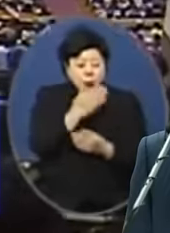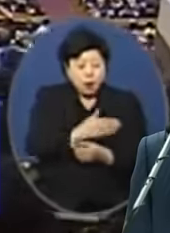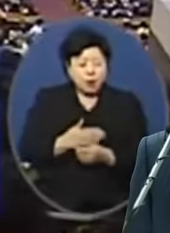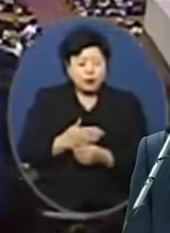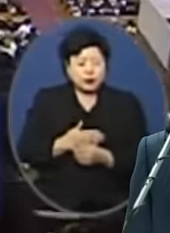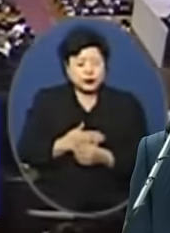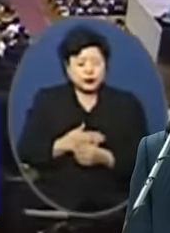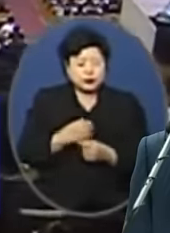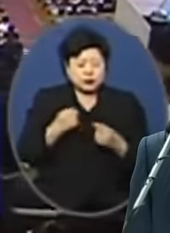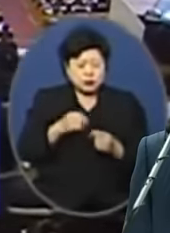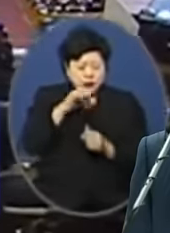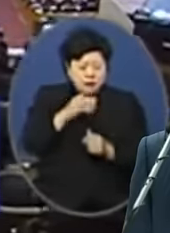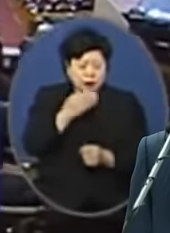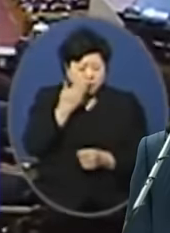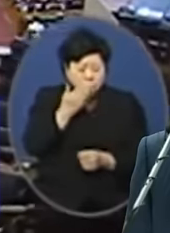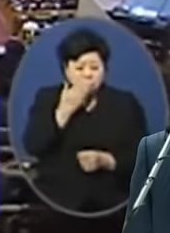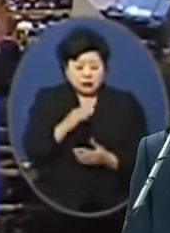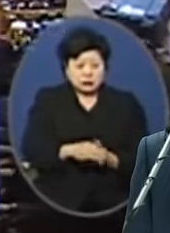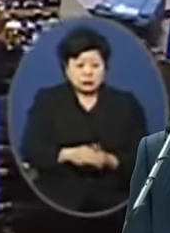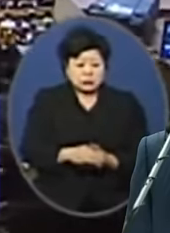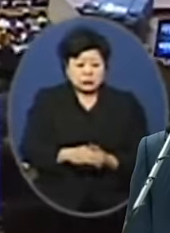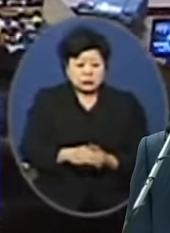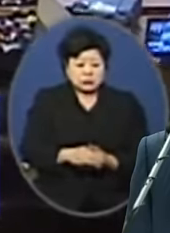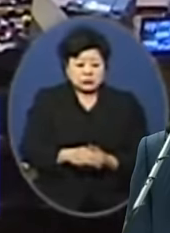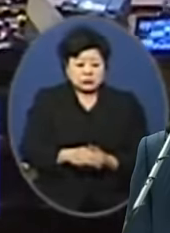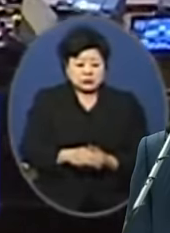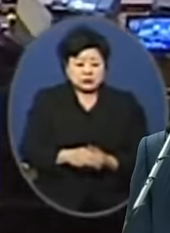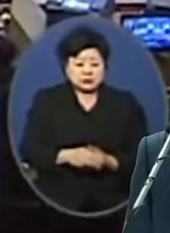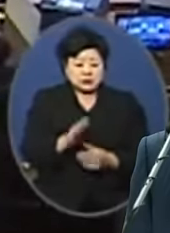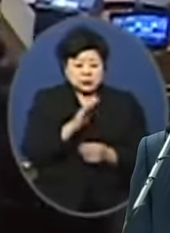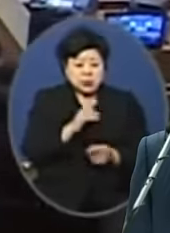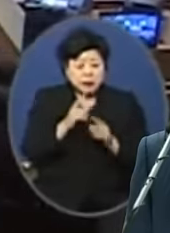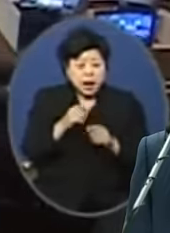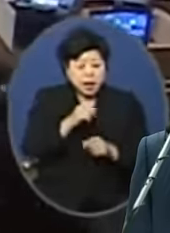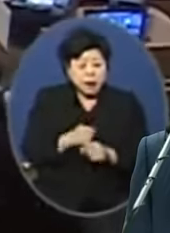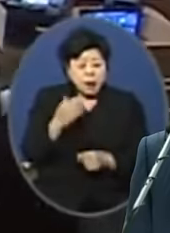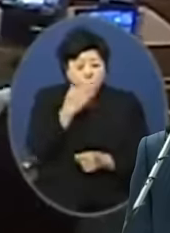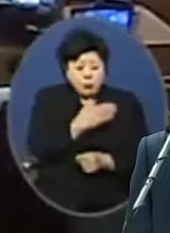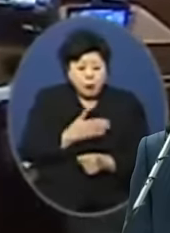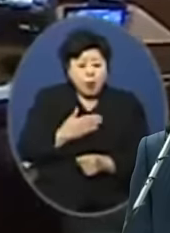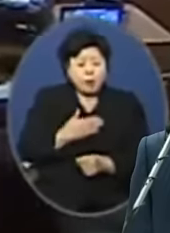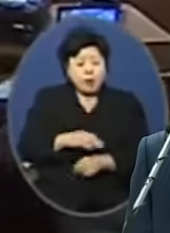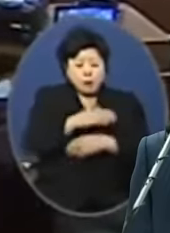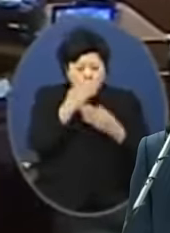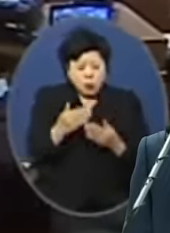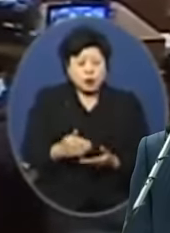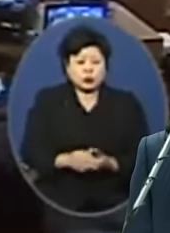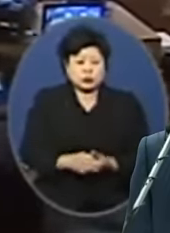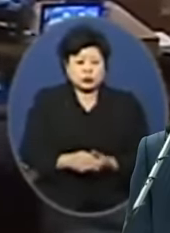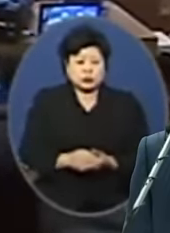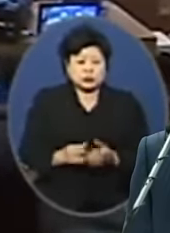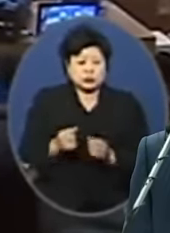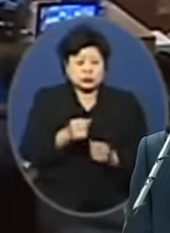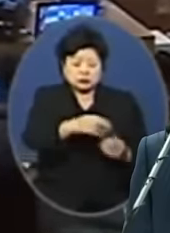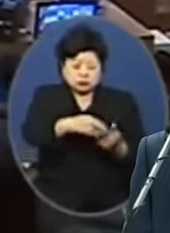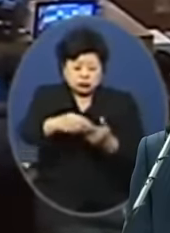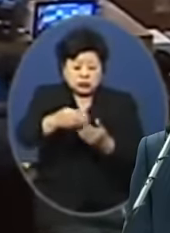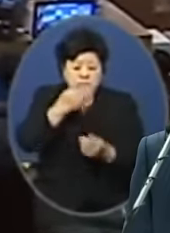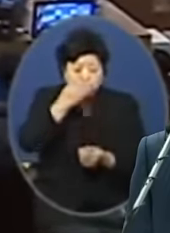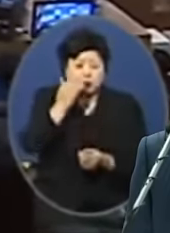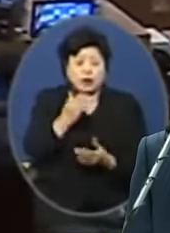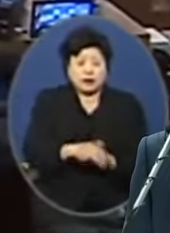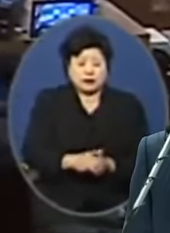몸도 굴레 씌우리라. 올바르게 말을 하면 몸 전체를 굴레 씌워서 이끌어갈 수가 있다는